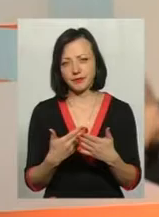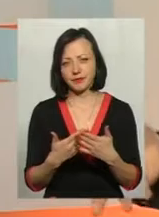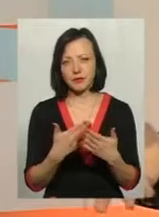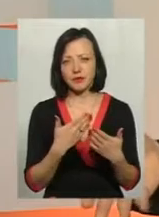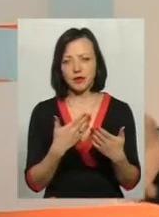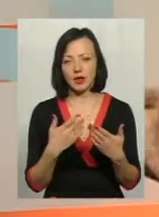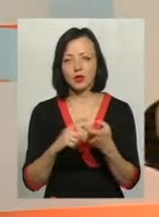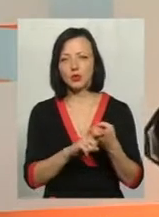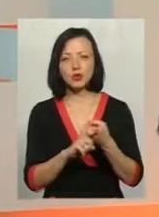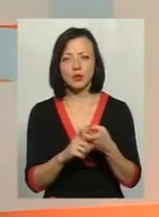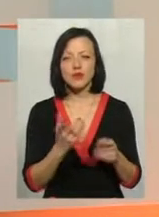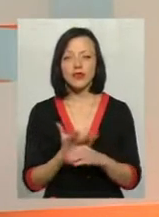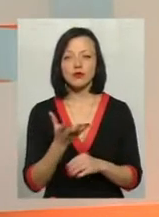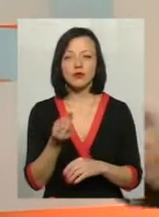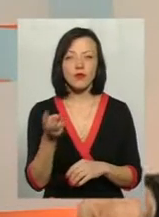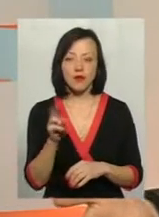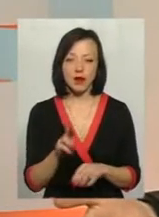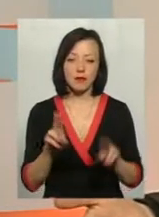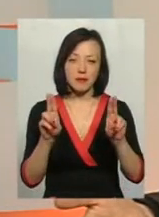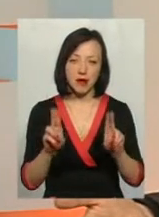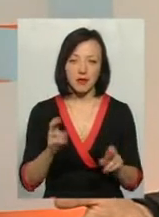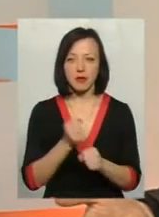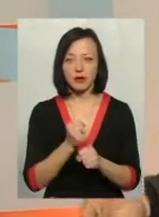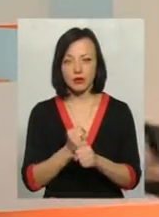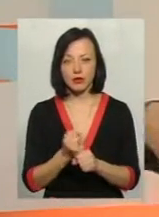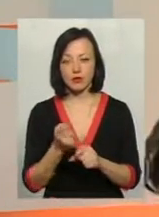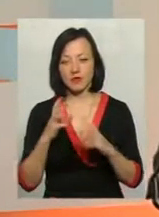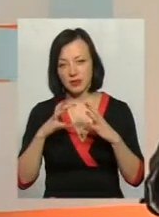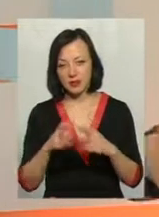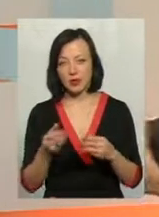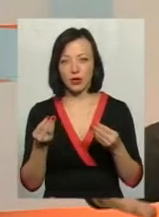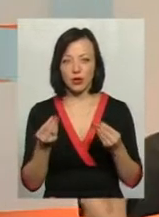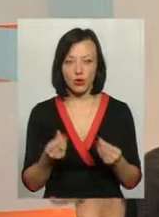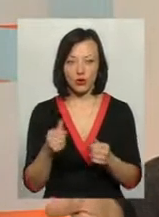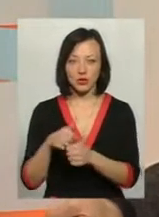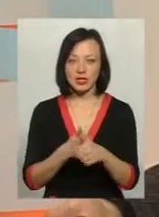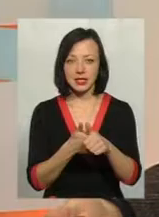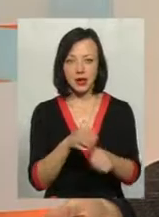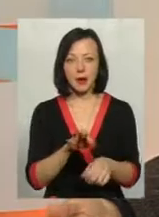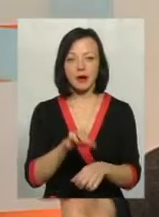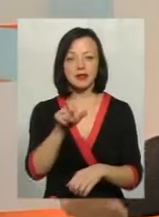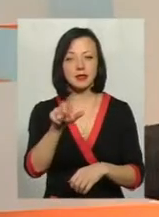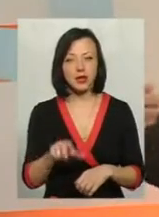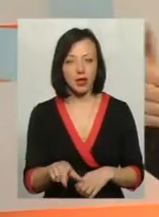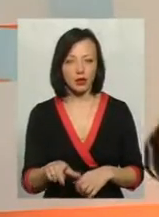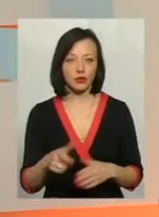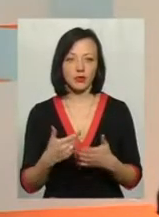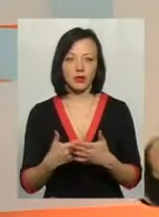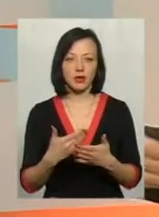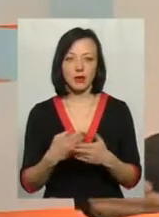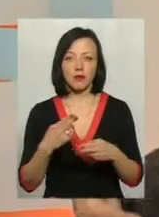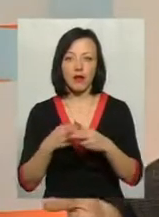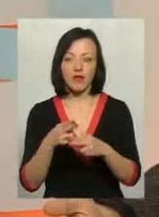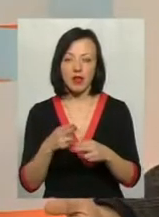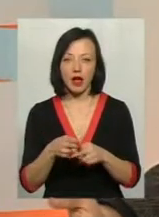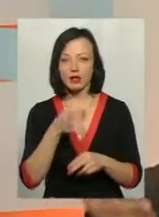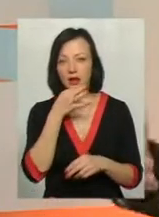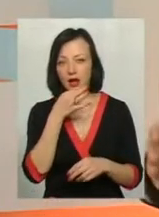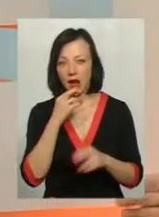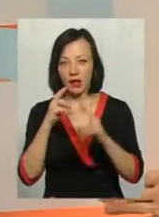власне, фінансування. Тобто, принципи, які працюють в цілому світі, гроші ходять за пацієнтом, профілактика,